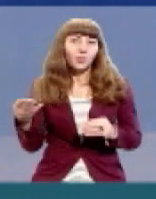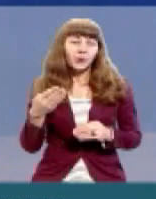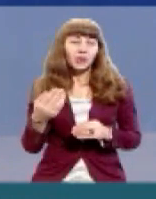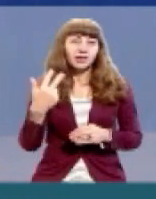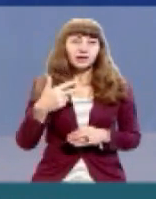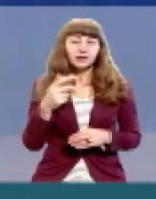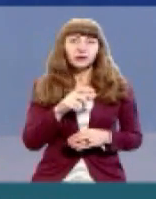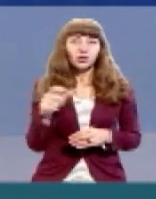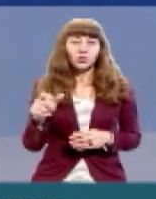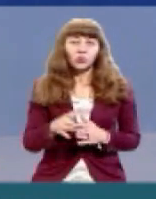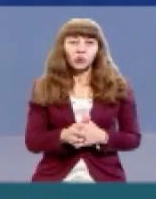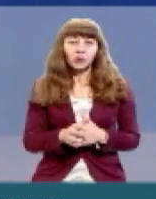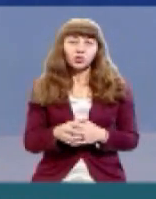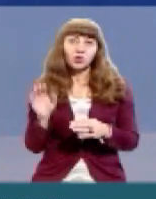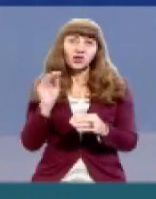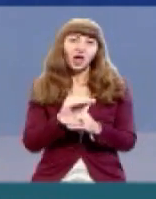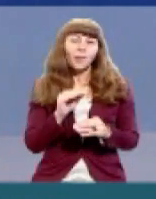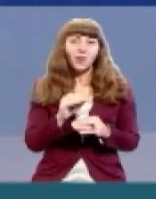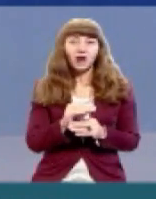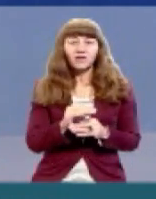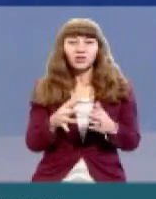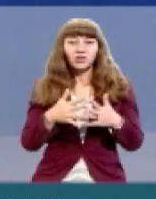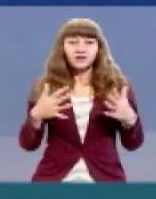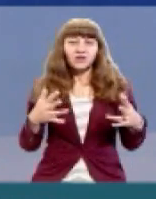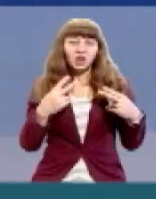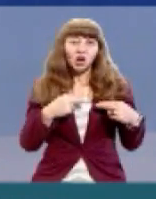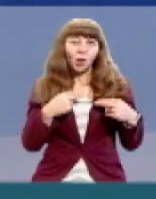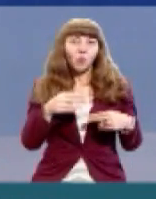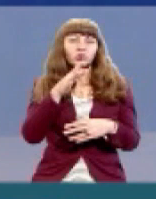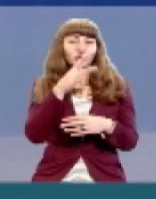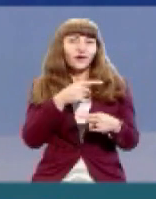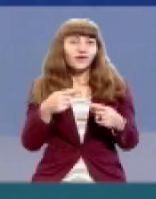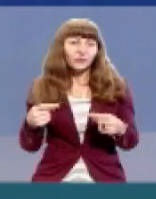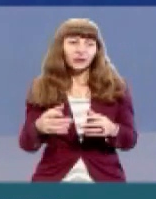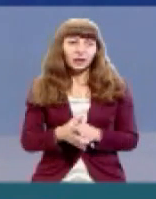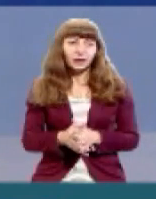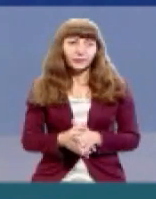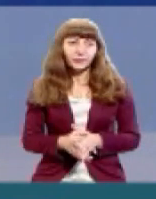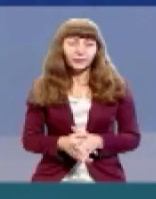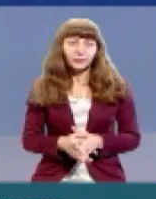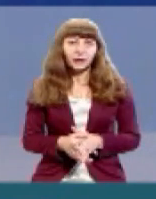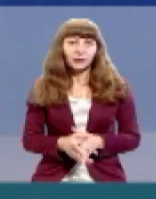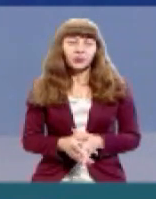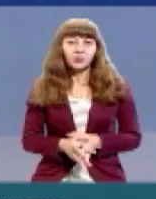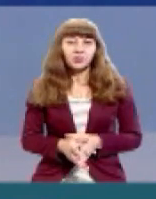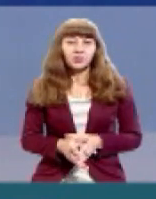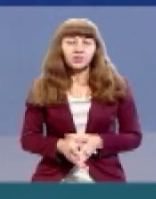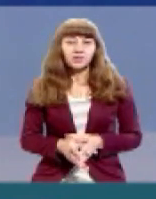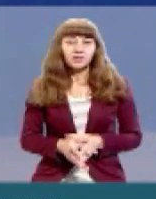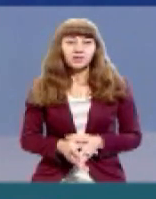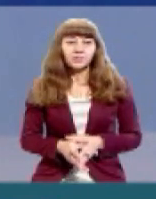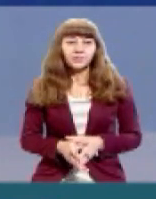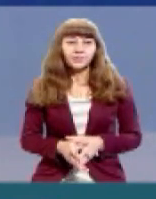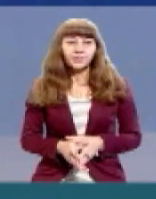минутты құрайды. Есепті кезеңде үстеме жұмысқа тартылған 30 қызметкерге 731802 теңге көлемінде өтемақы төленді.